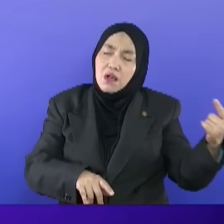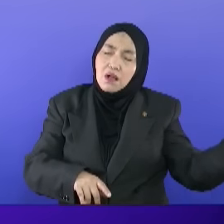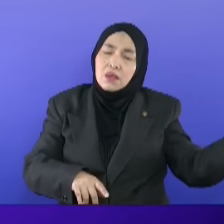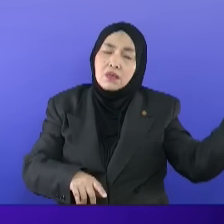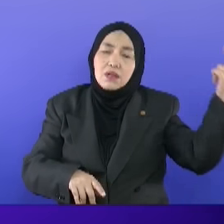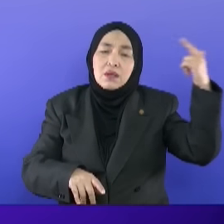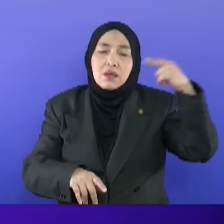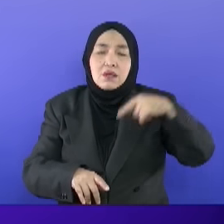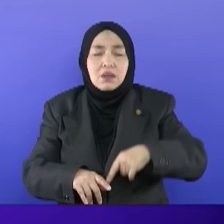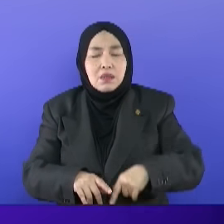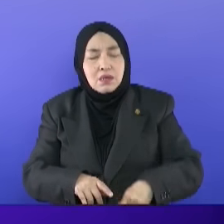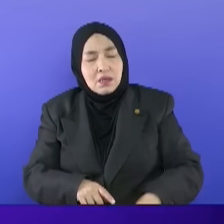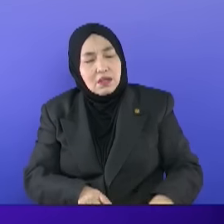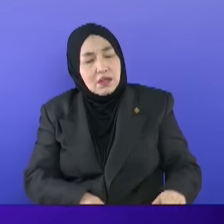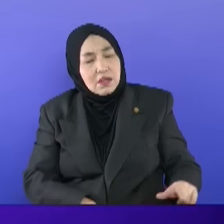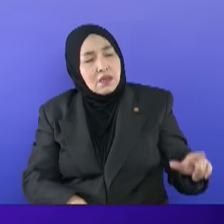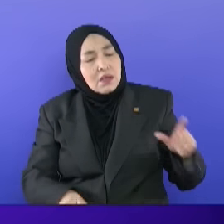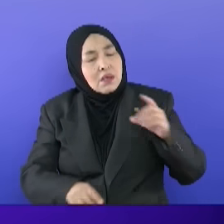Amin.